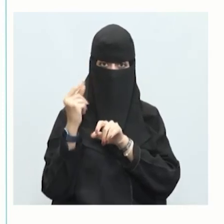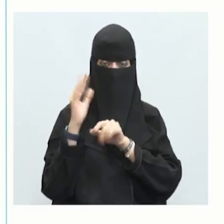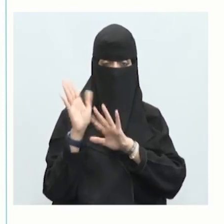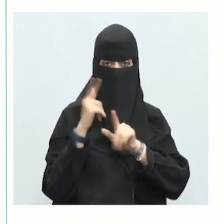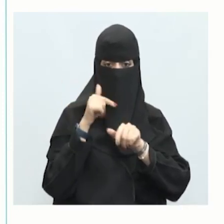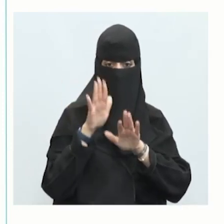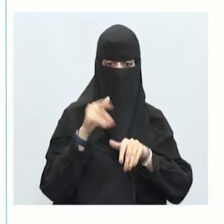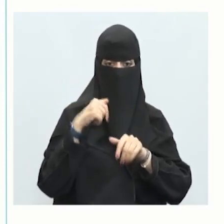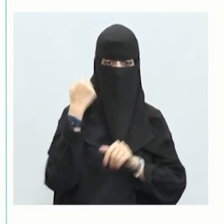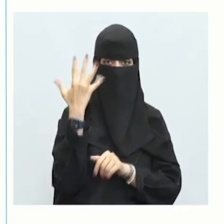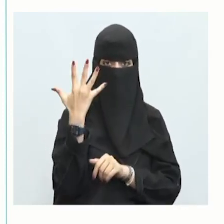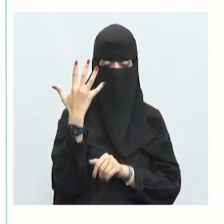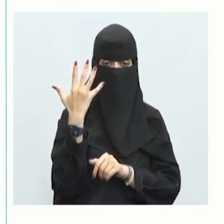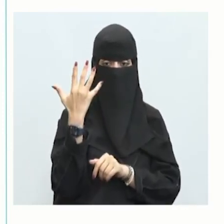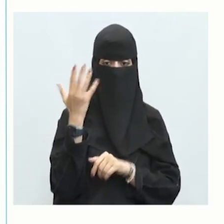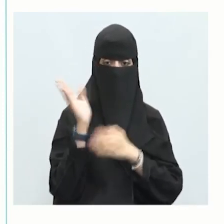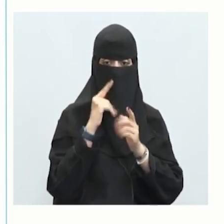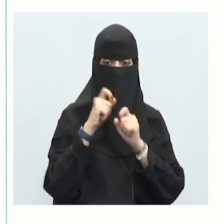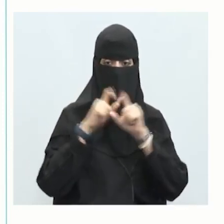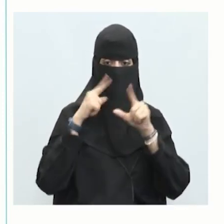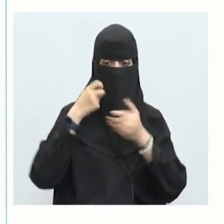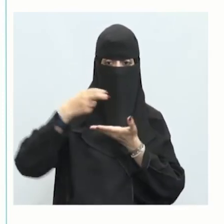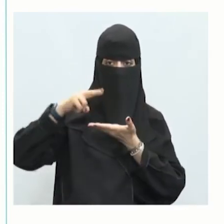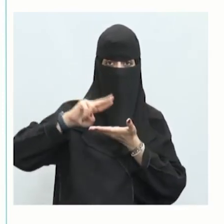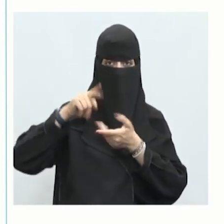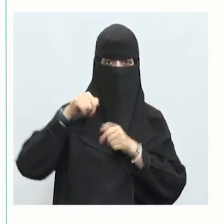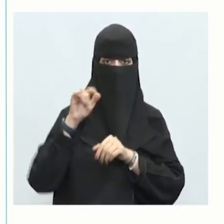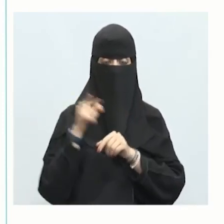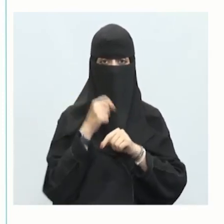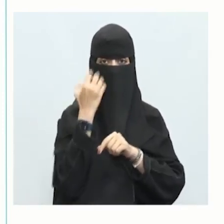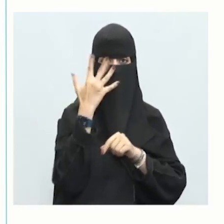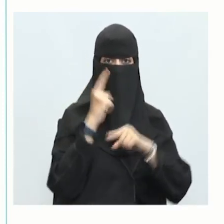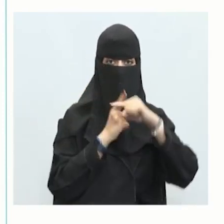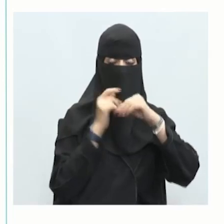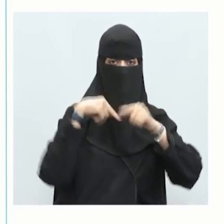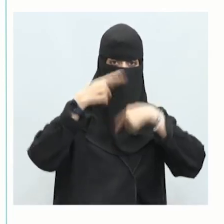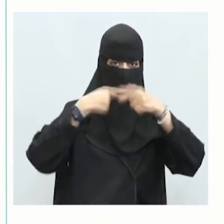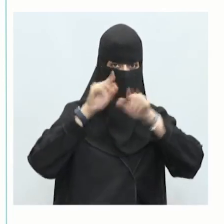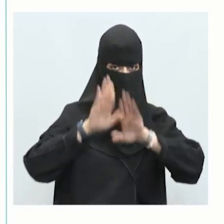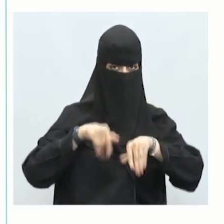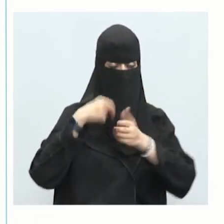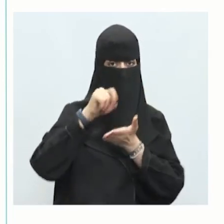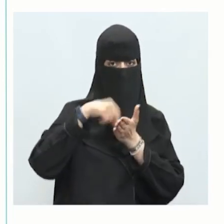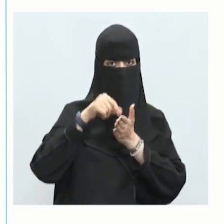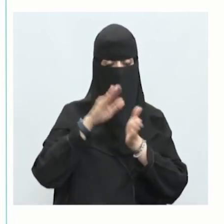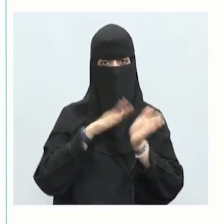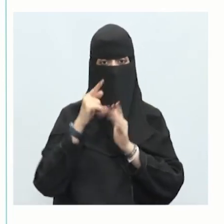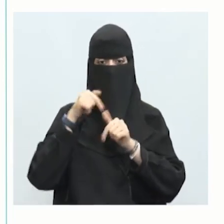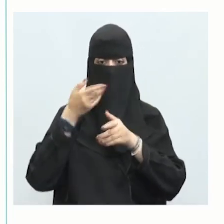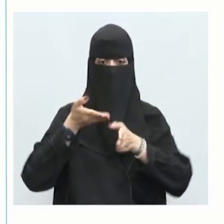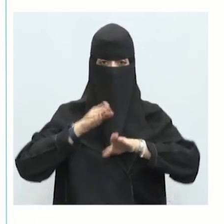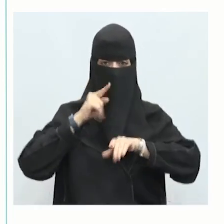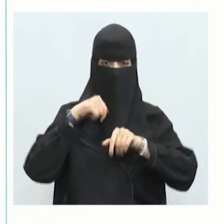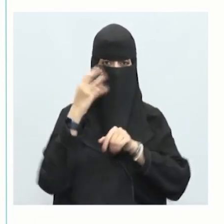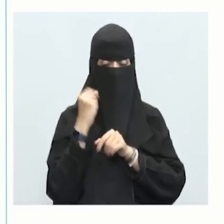الرقم خمسه ظهر لنا الرساله خمسه رقم موجب ثم استمر في البرمجه لو جربنا